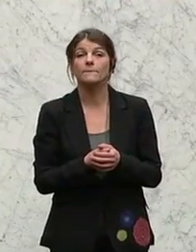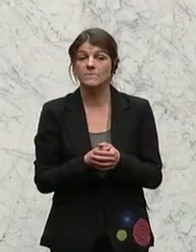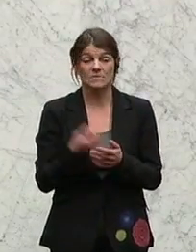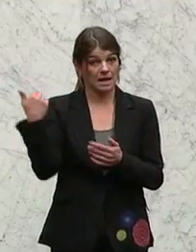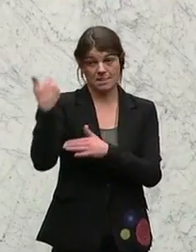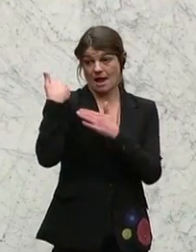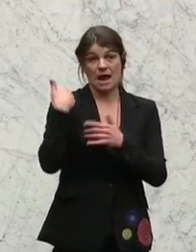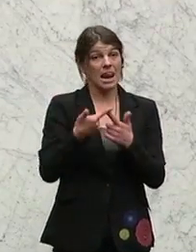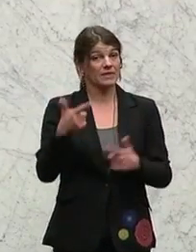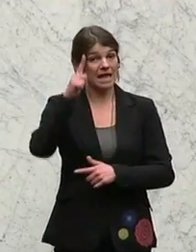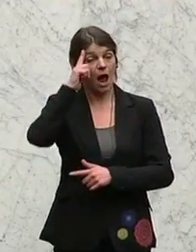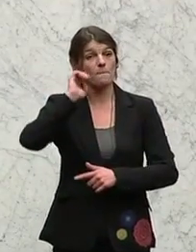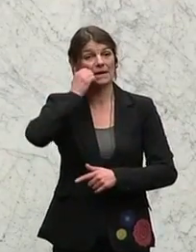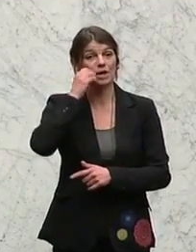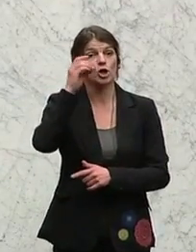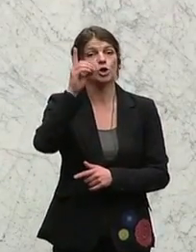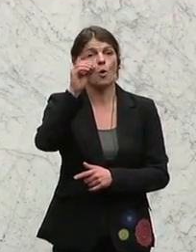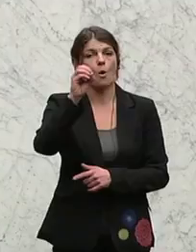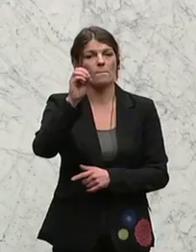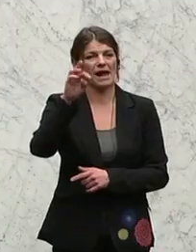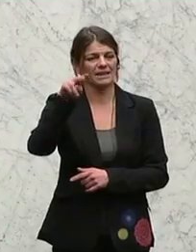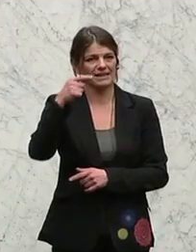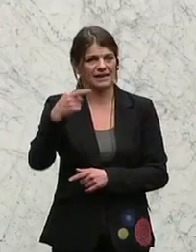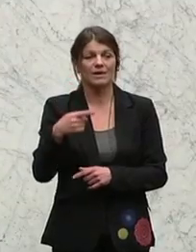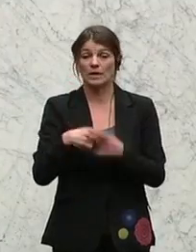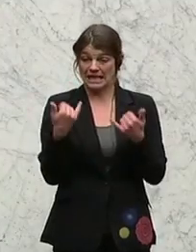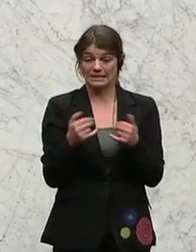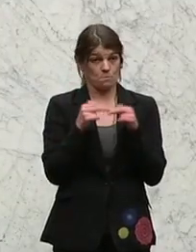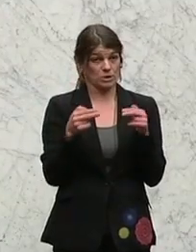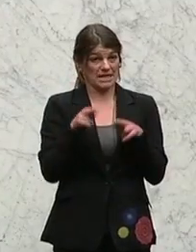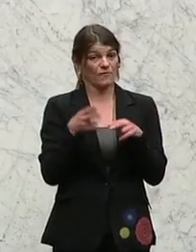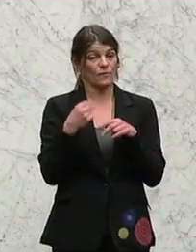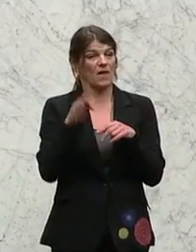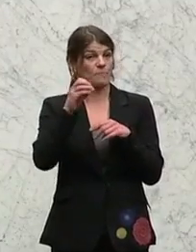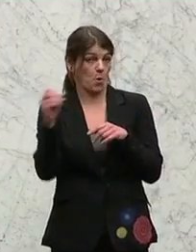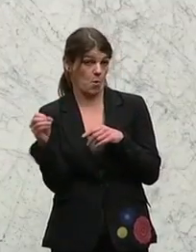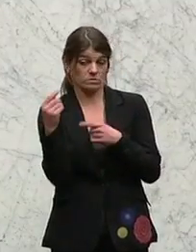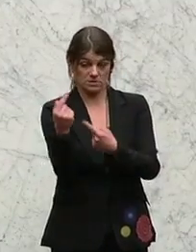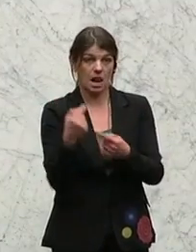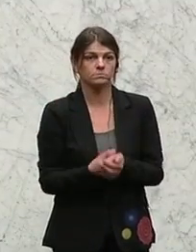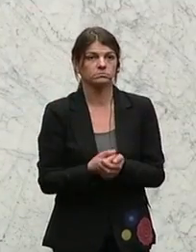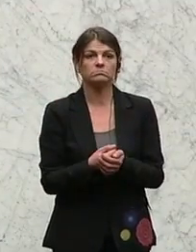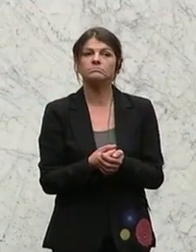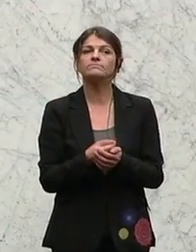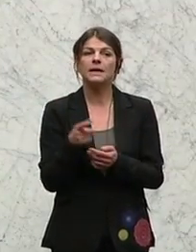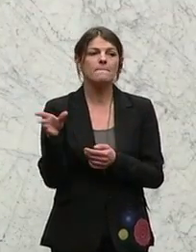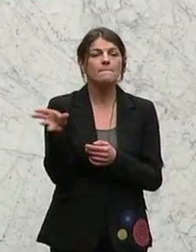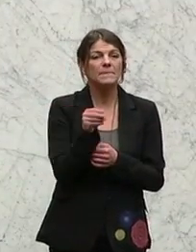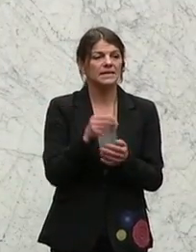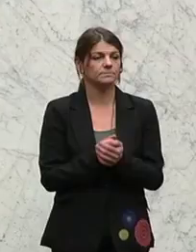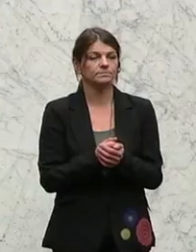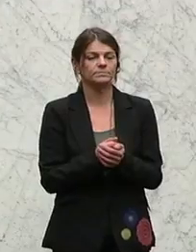der damalige Landeshauptmann Dobernit und jetzige Bundesrat der FPÖ in Kombination mit dem